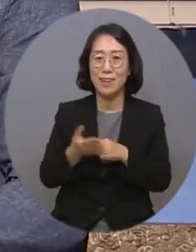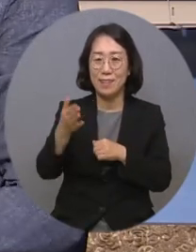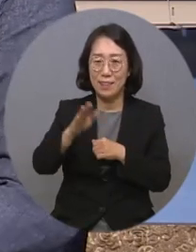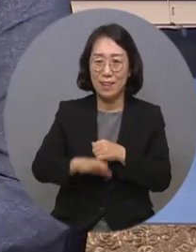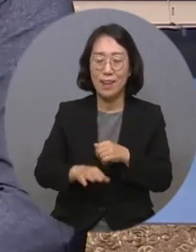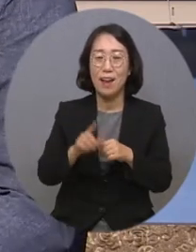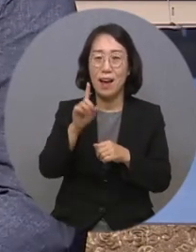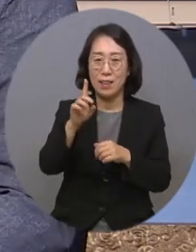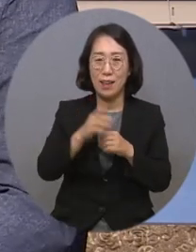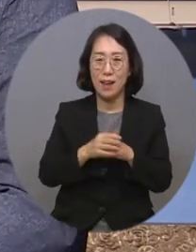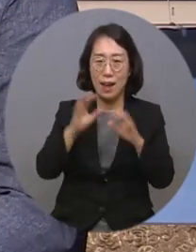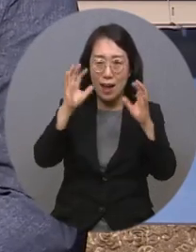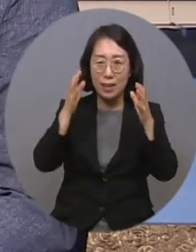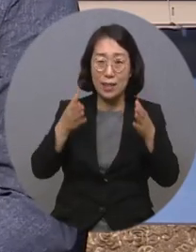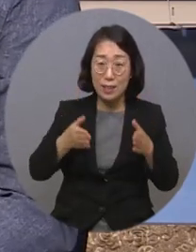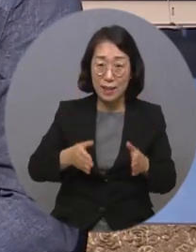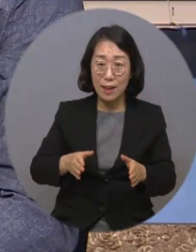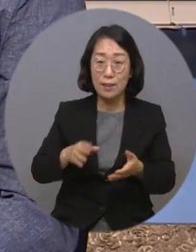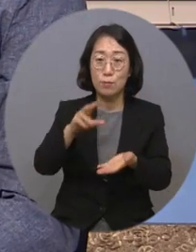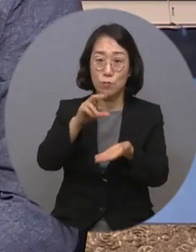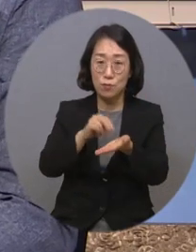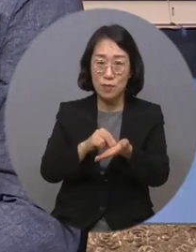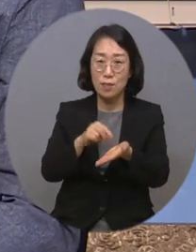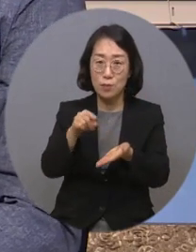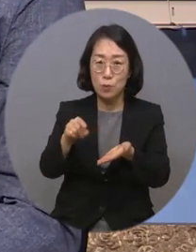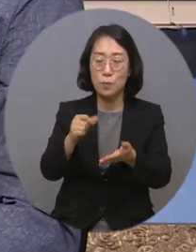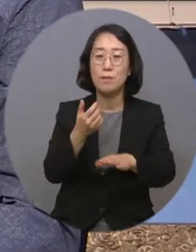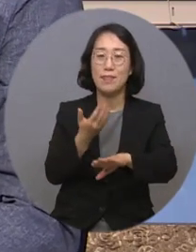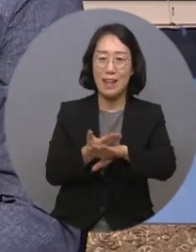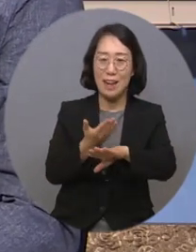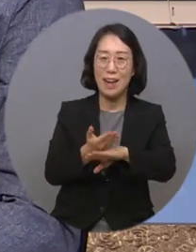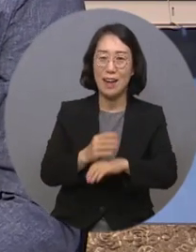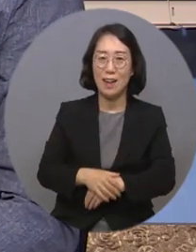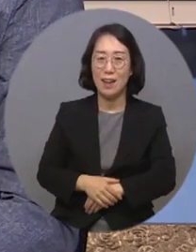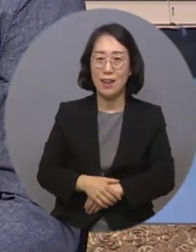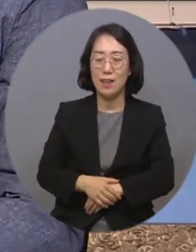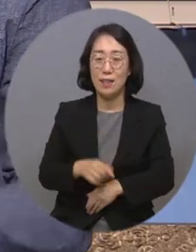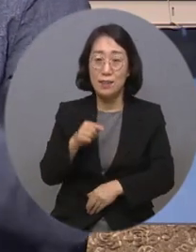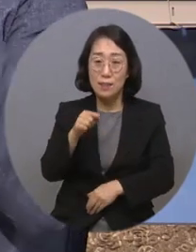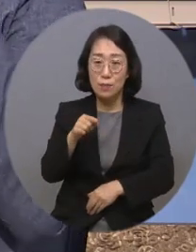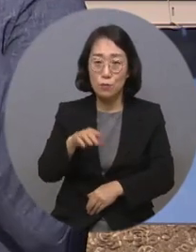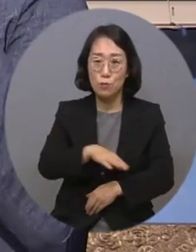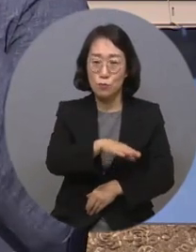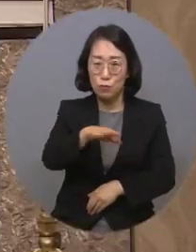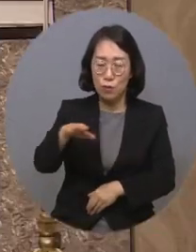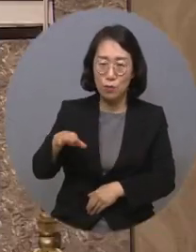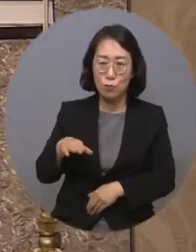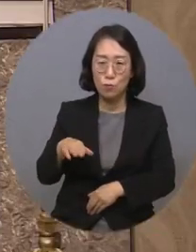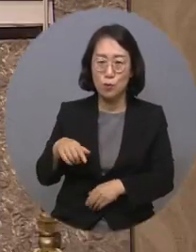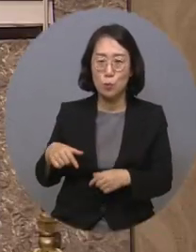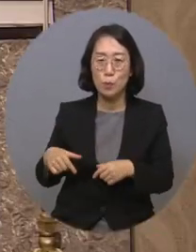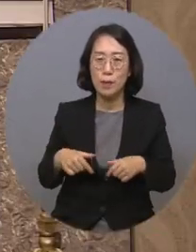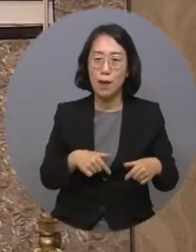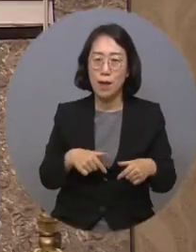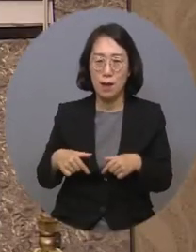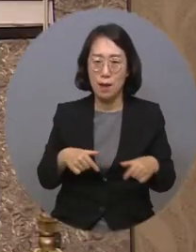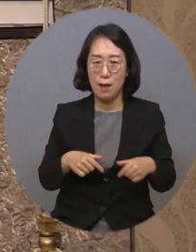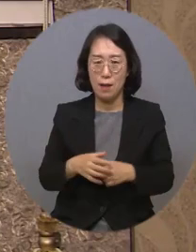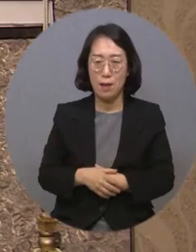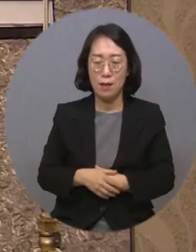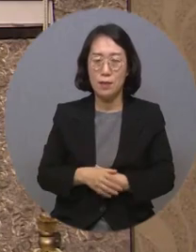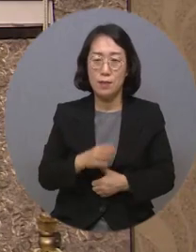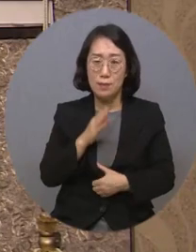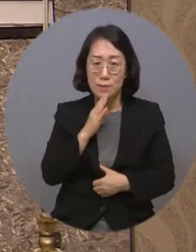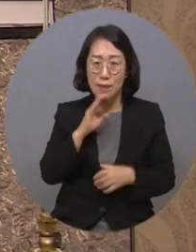이제 아이를 출산하느냐 문제는 이제 네. 또 다른 문제인 것 같아요. 네. 그래서 저희들도 그게 딜레마예요. 아이를 출산하는 게